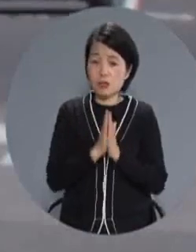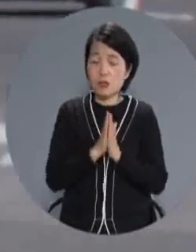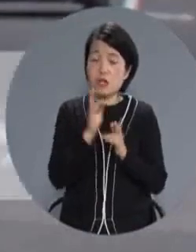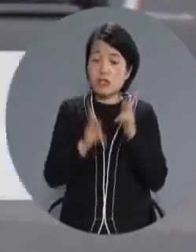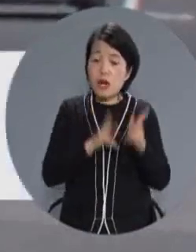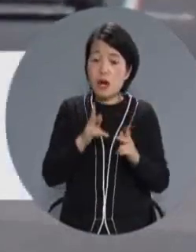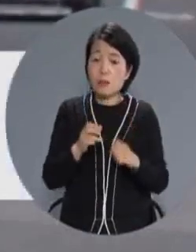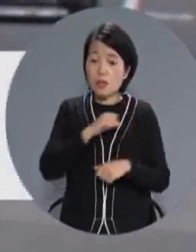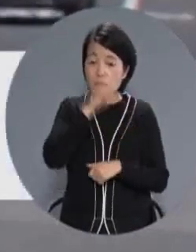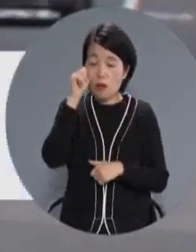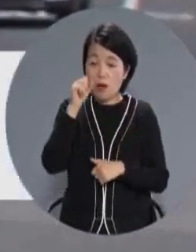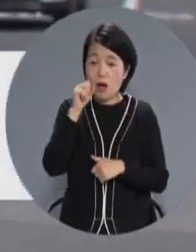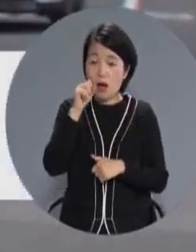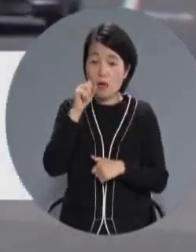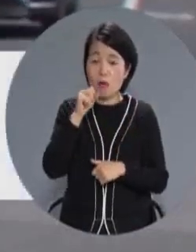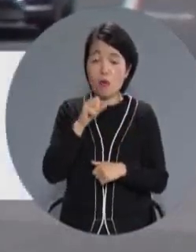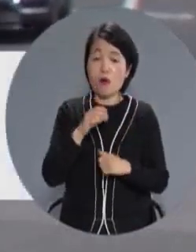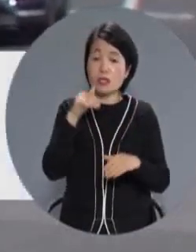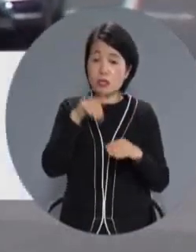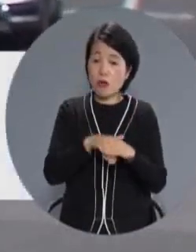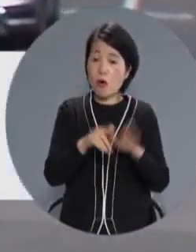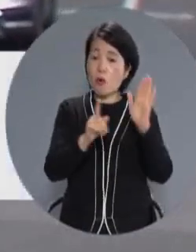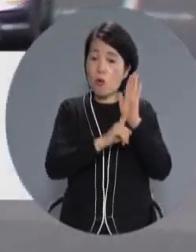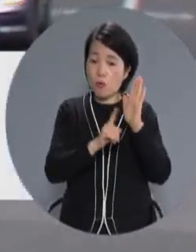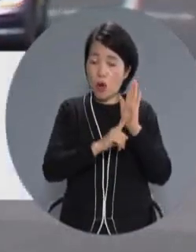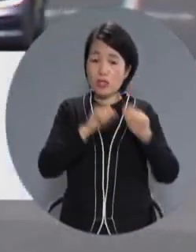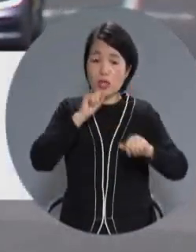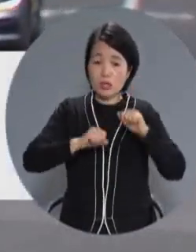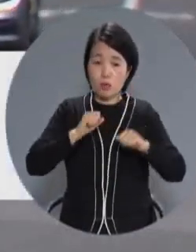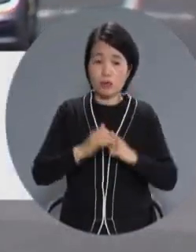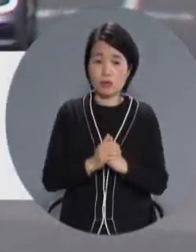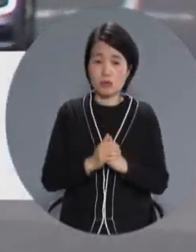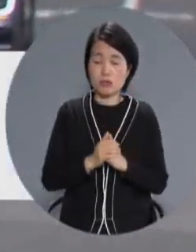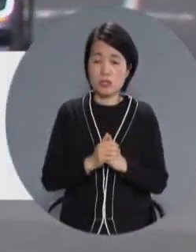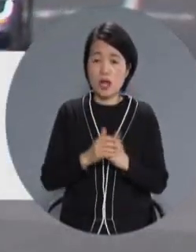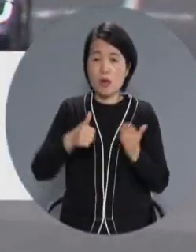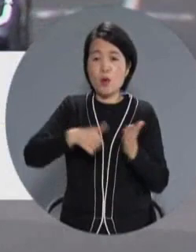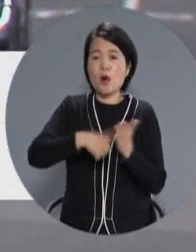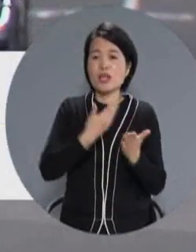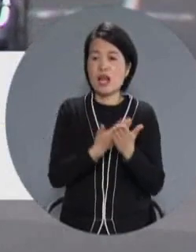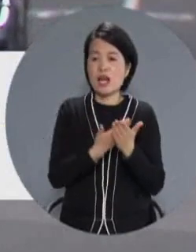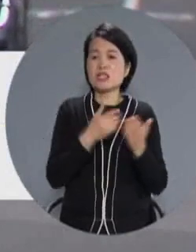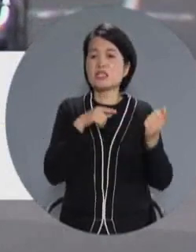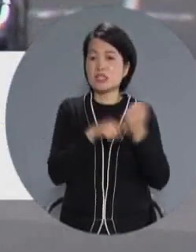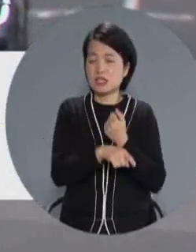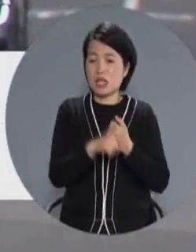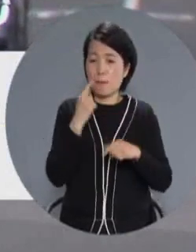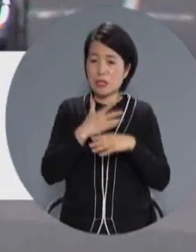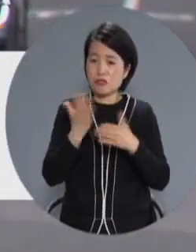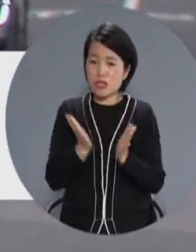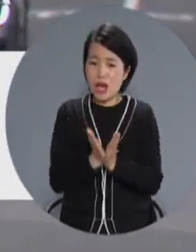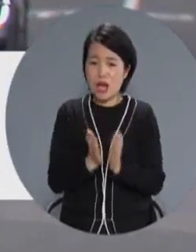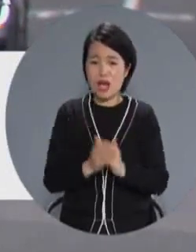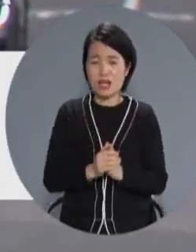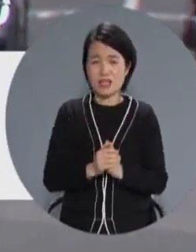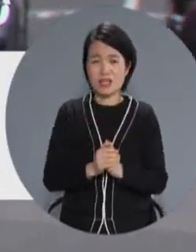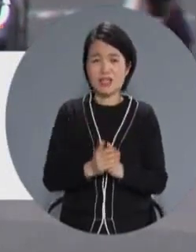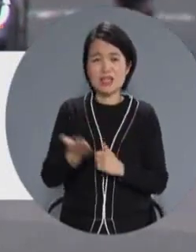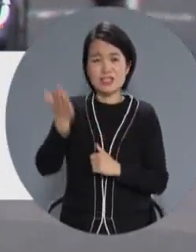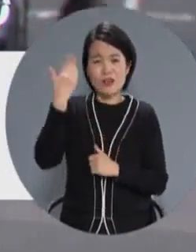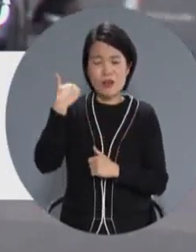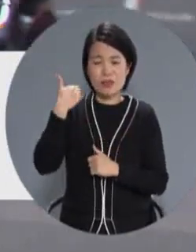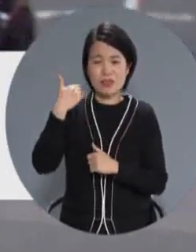사업을 통과를 시키고 그걸 가지고 또 선거에 홍보하는 행위는 노골적인 매표행위 아니냐, 민주당이 이래서 되겠느냐, 이건